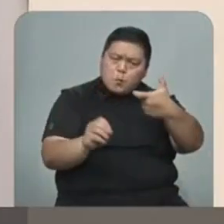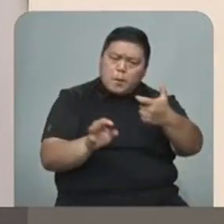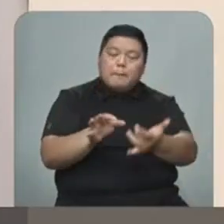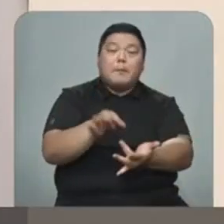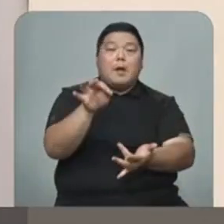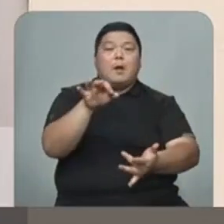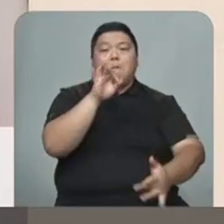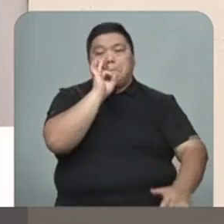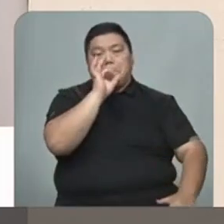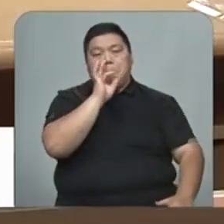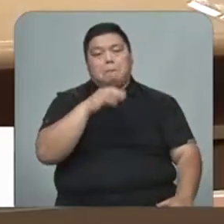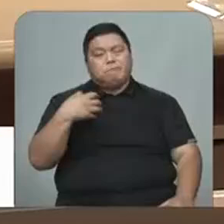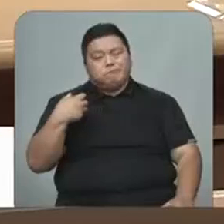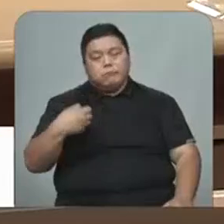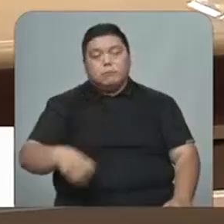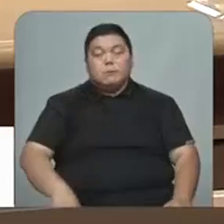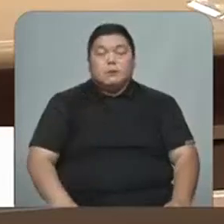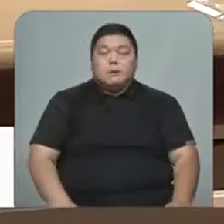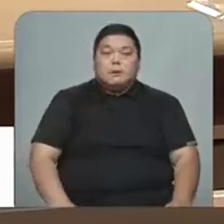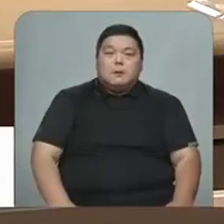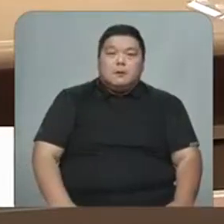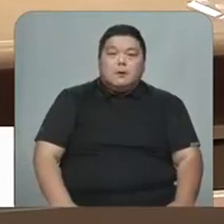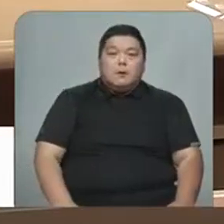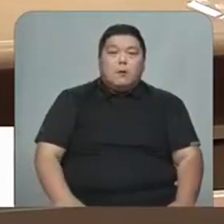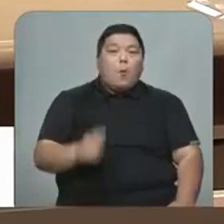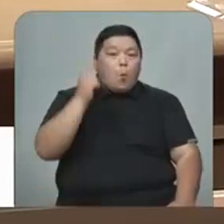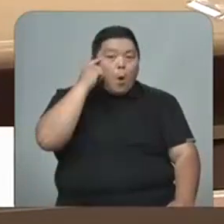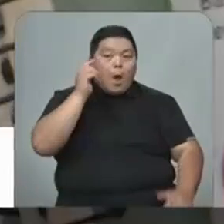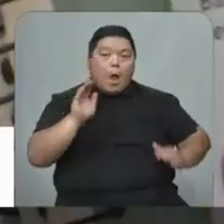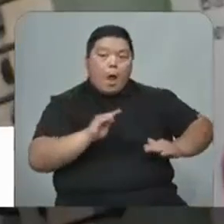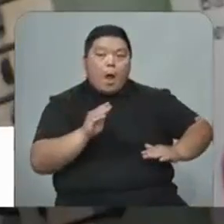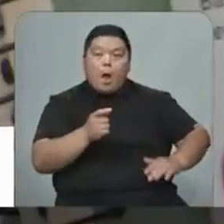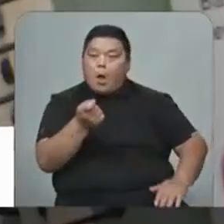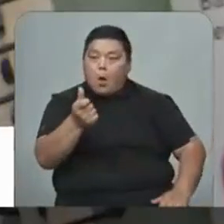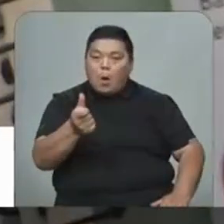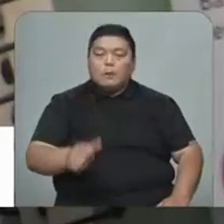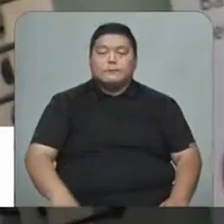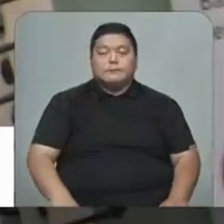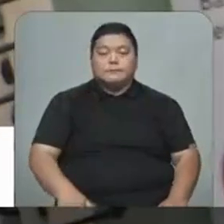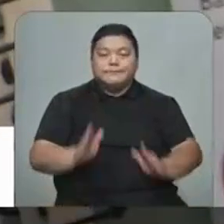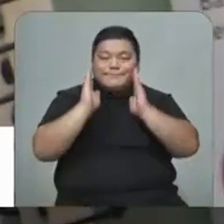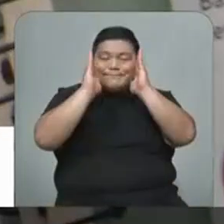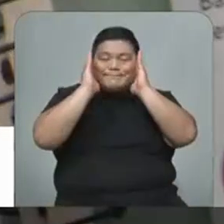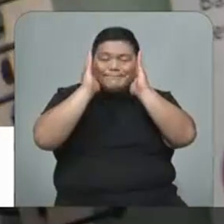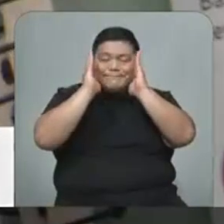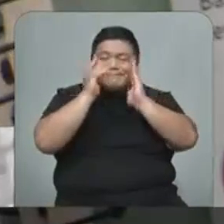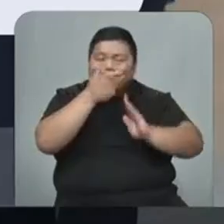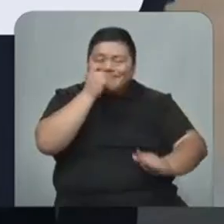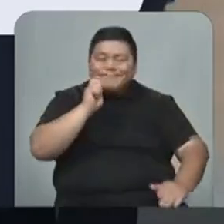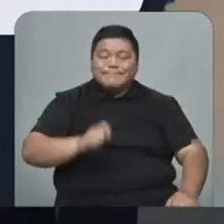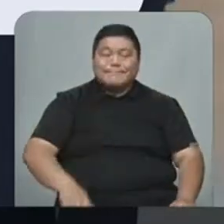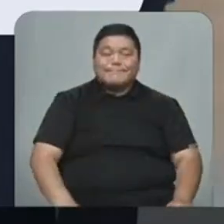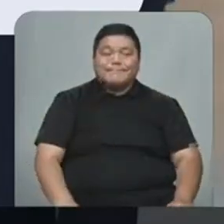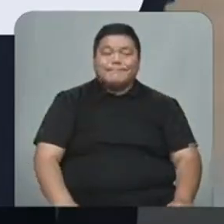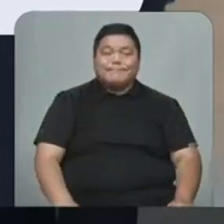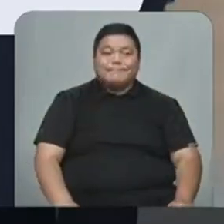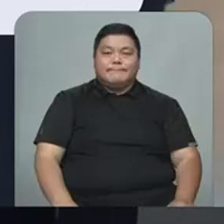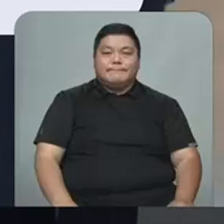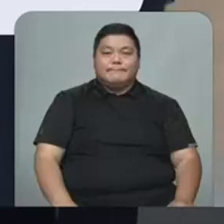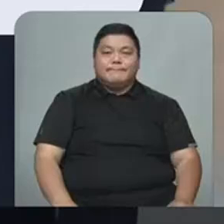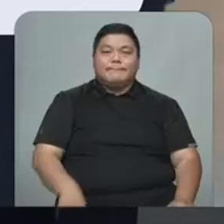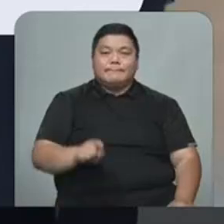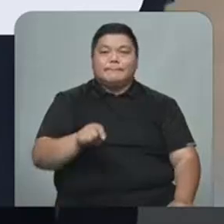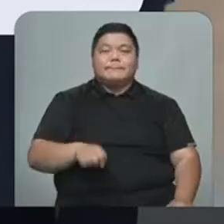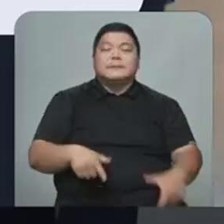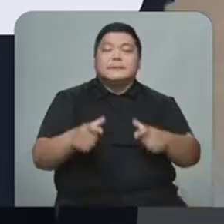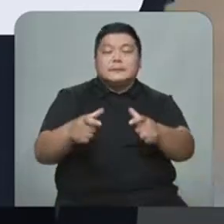적용하기가 부담스럽다는 입장입니다 적은 학생수와 낮은 성적 수준 때문입니다 의대에서는